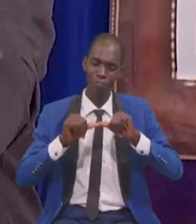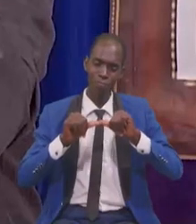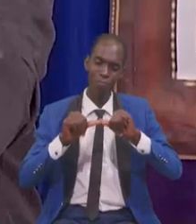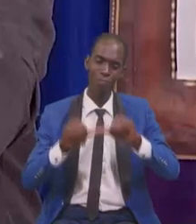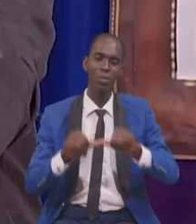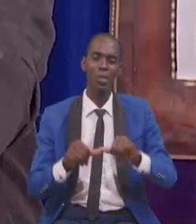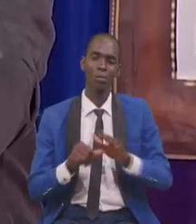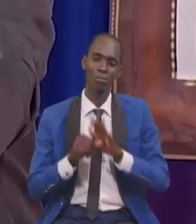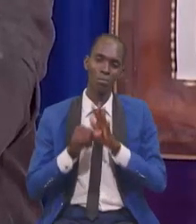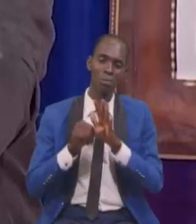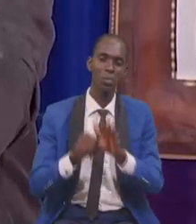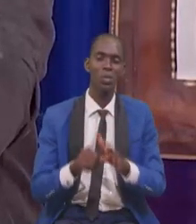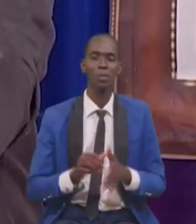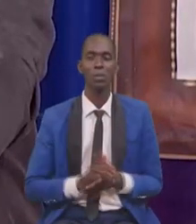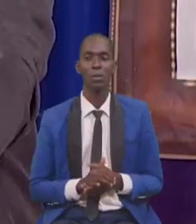Persévère.